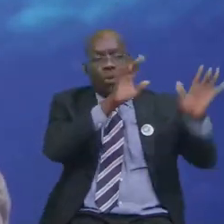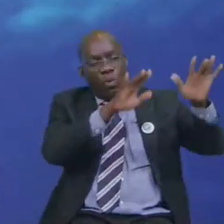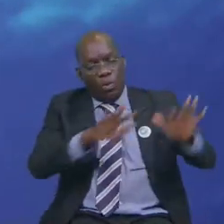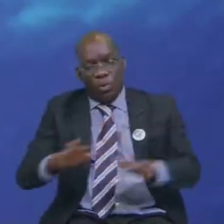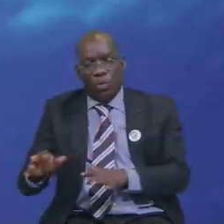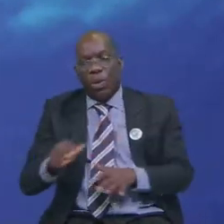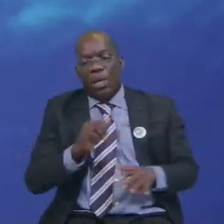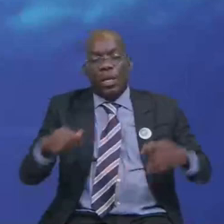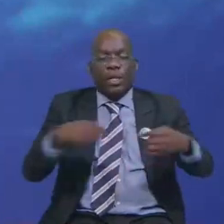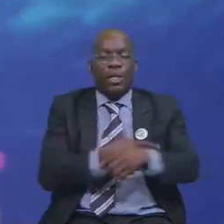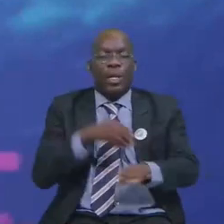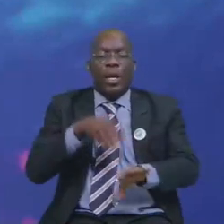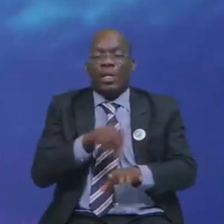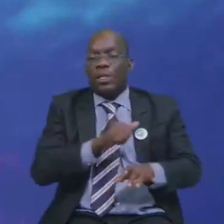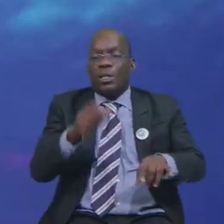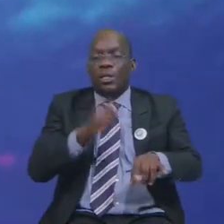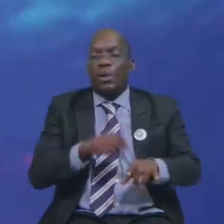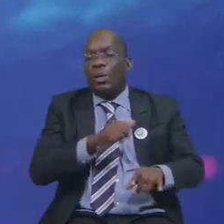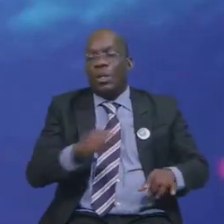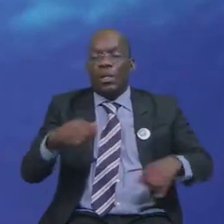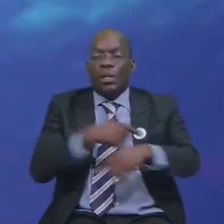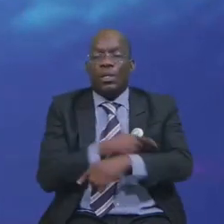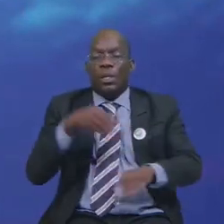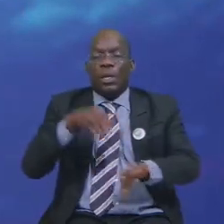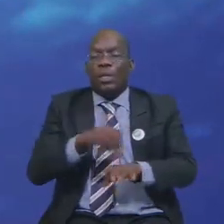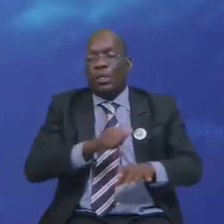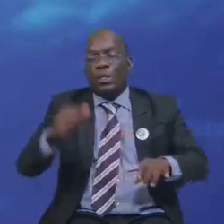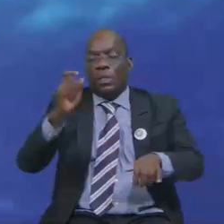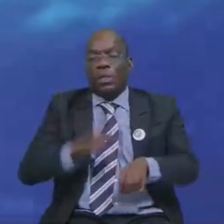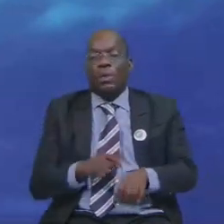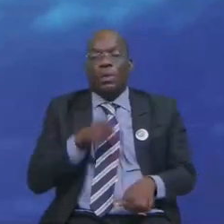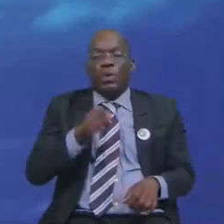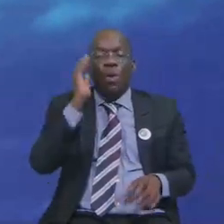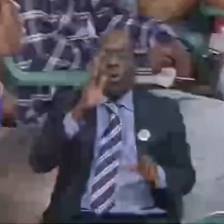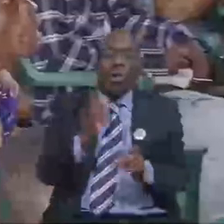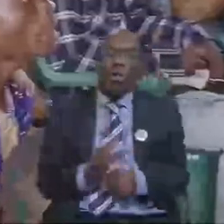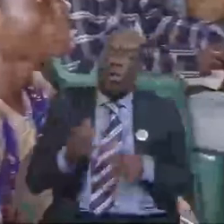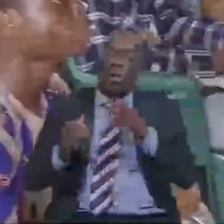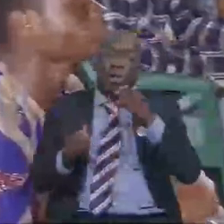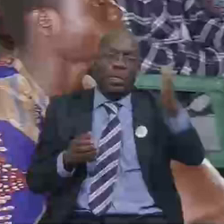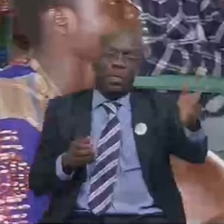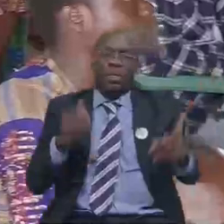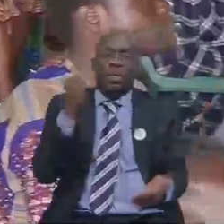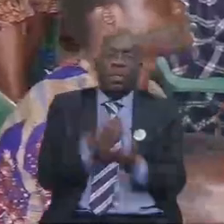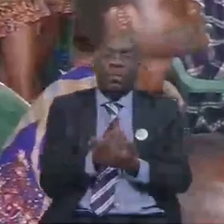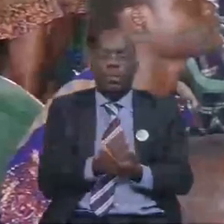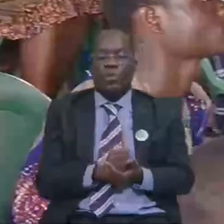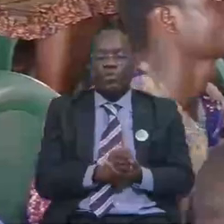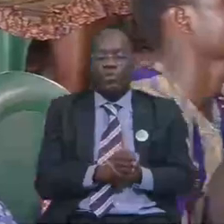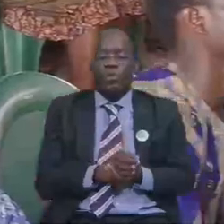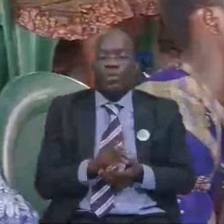par moment un jour par jour et tu y arriveras verser